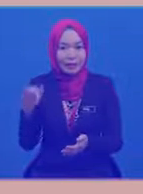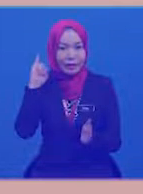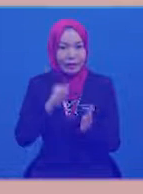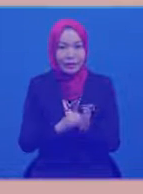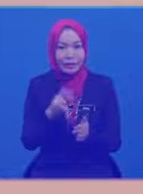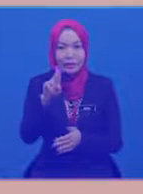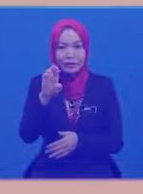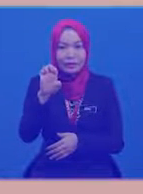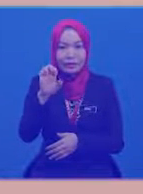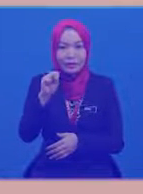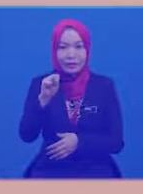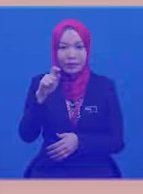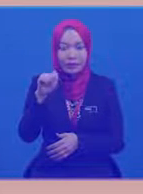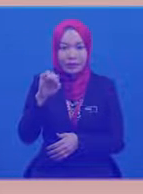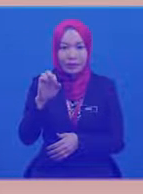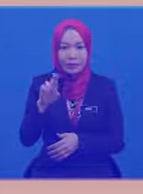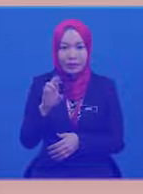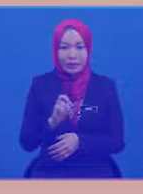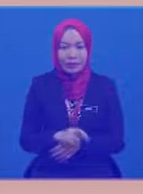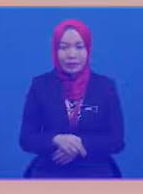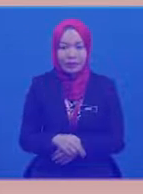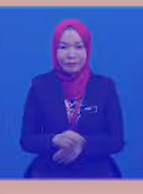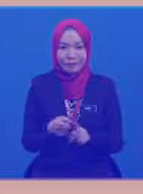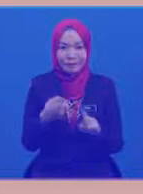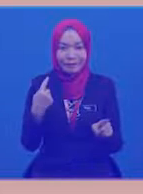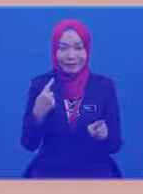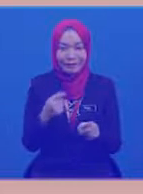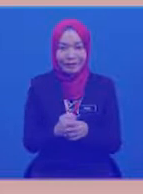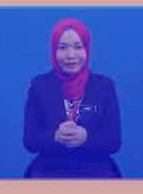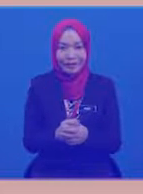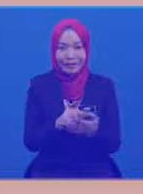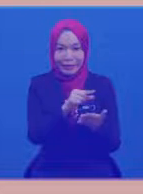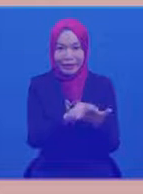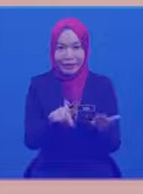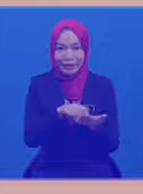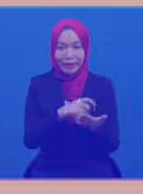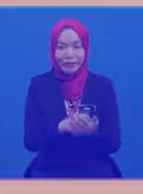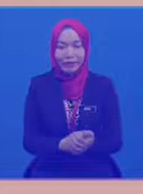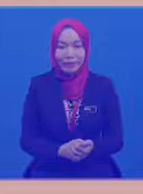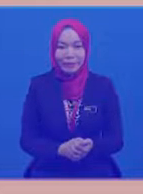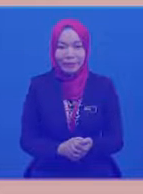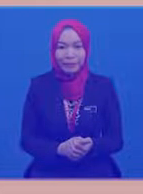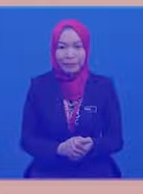yang diambil dari sumber grafik, dalam erti kata lain, gambar sebenar.